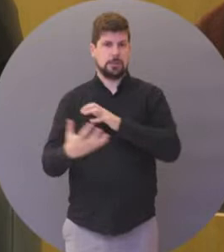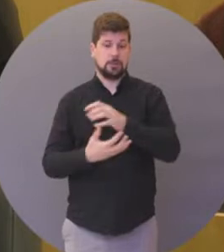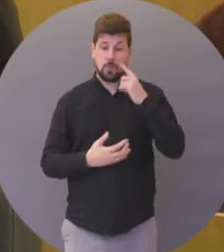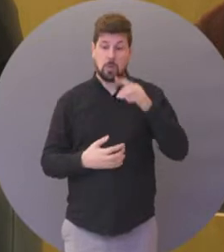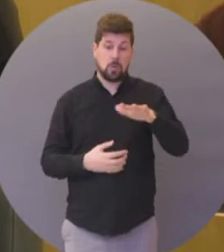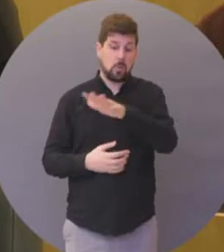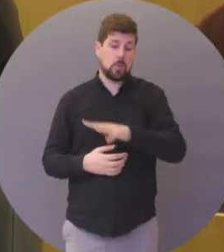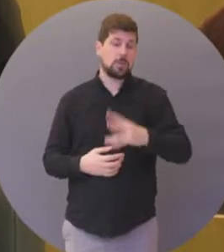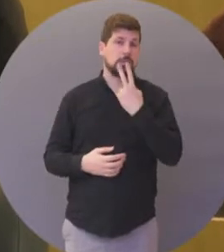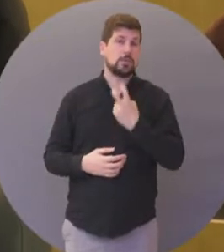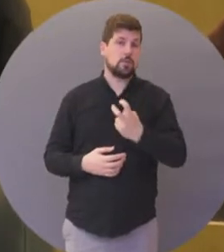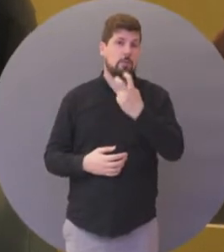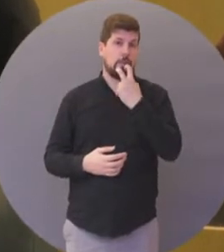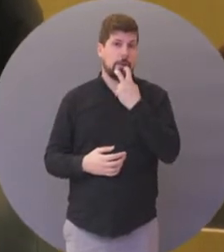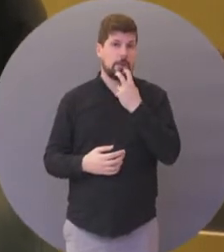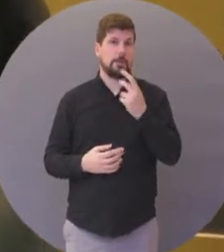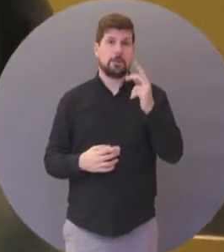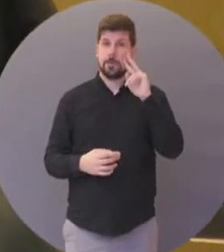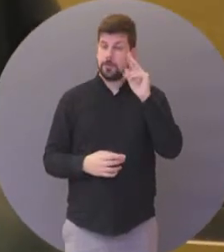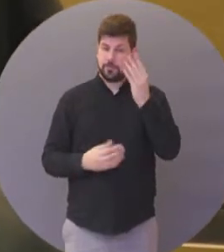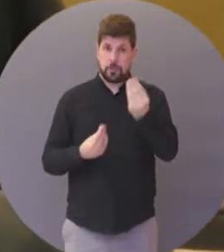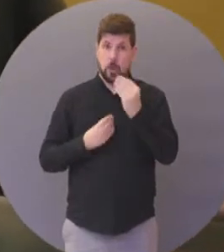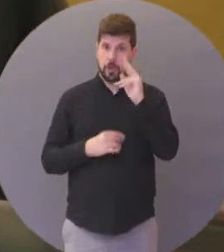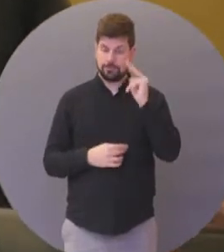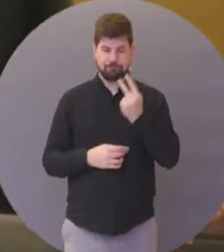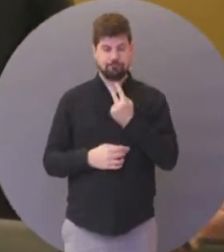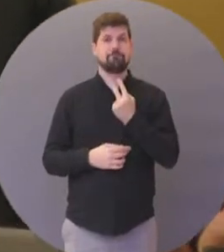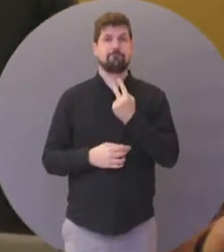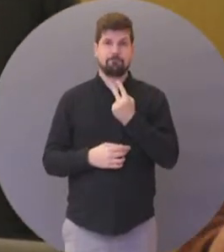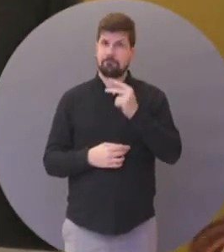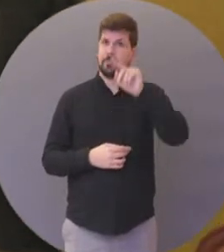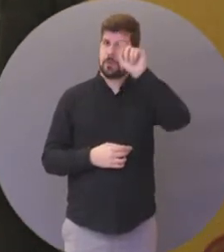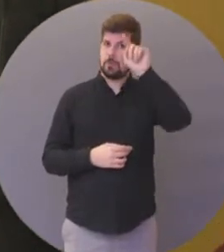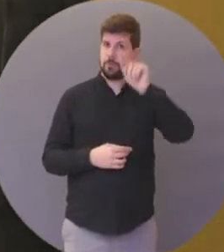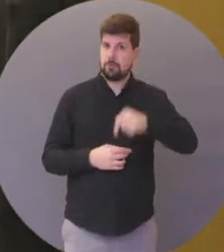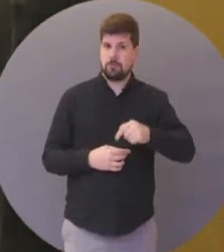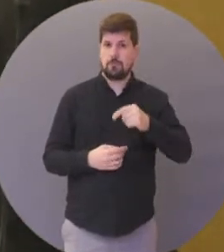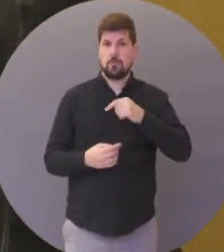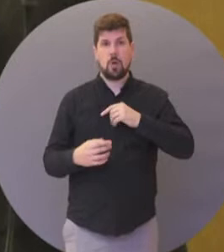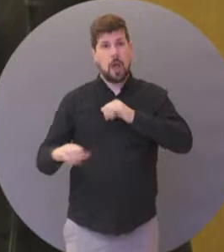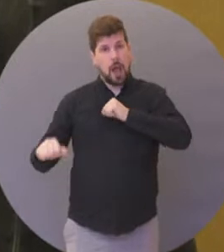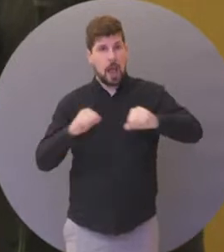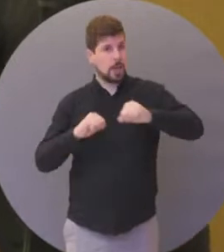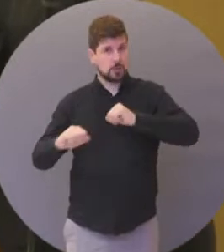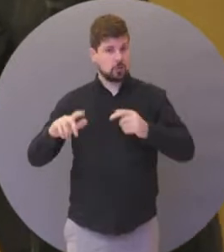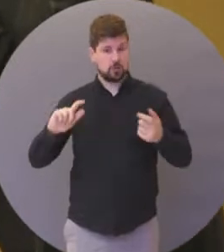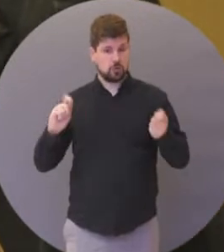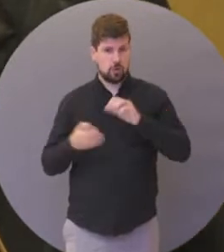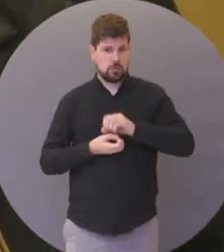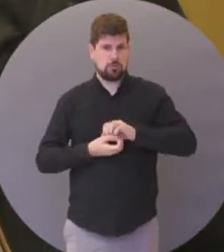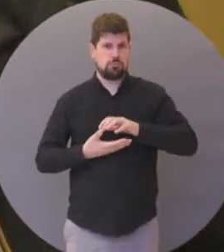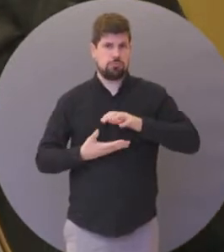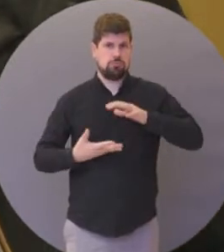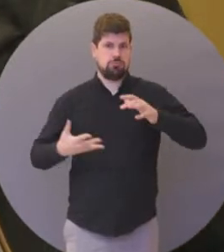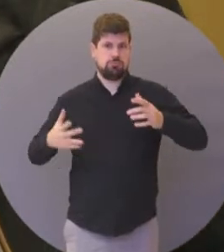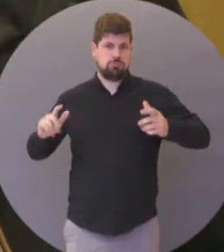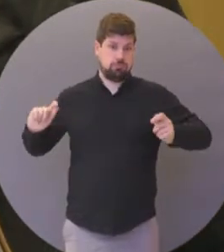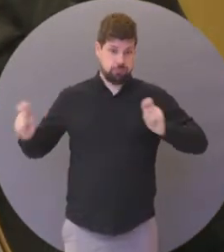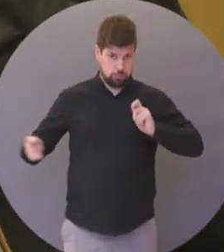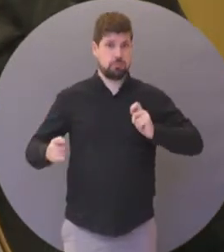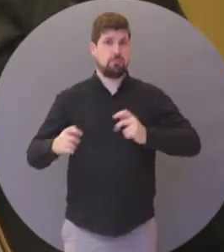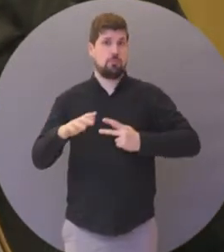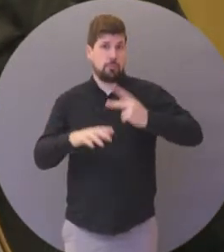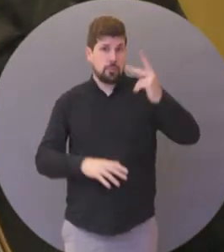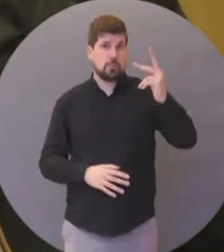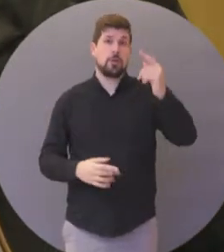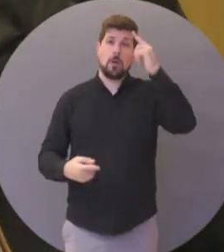elle nous demande elle nous impose de revoir notre volume d'action pour à la fois l'accès